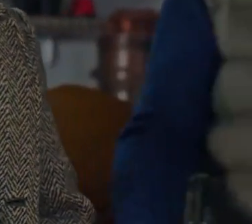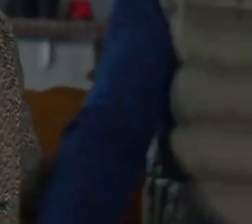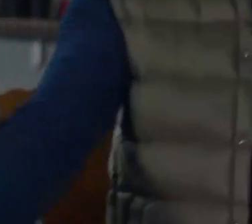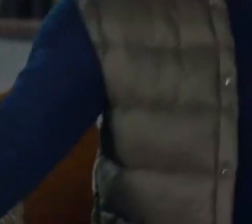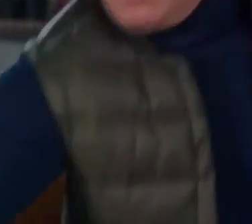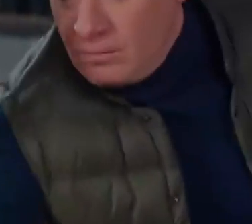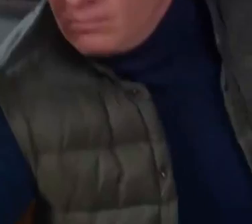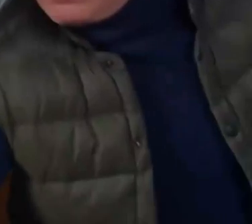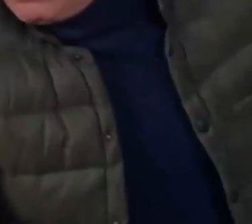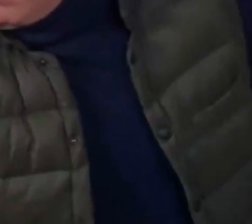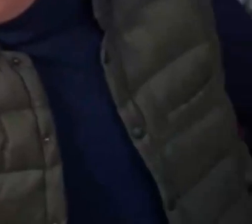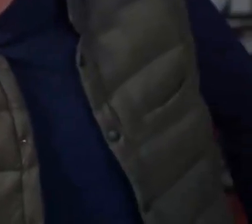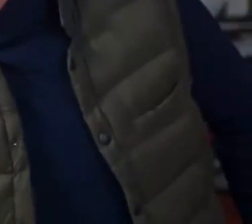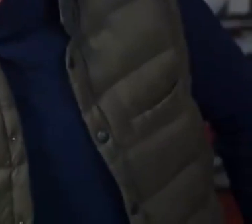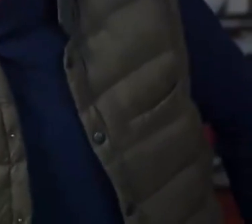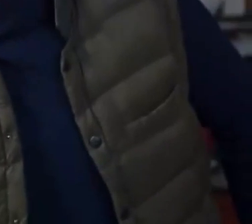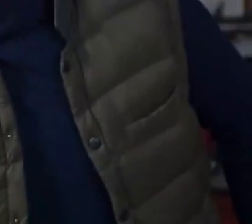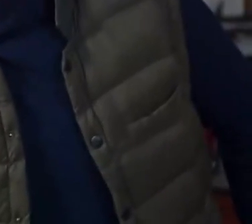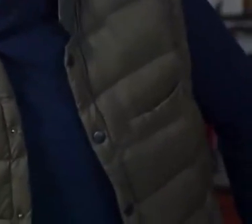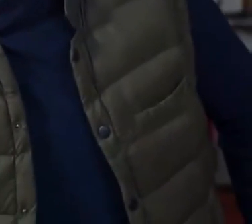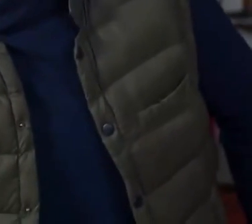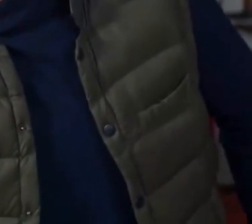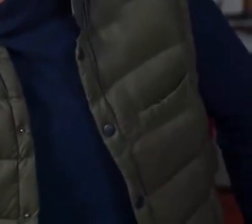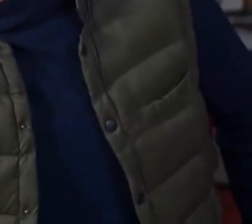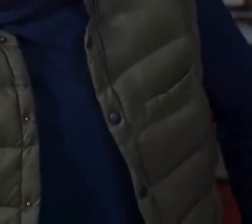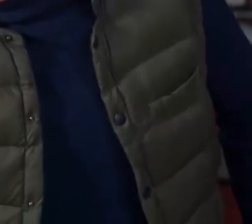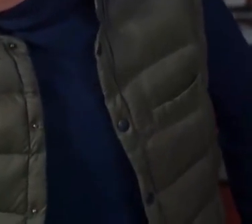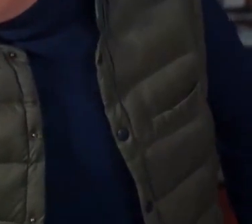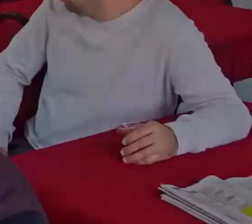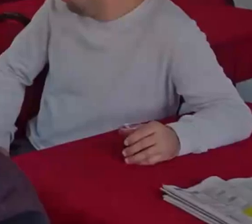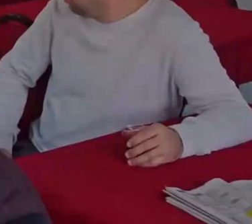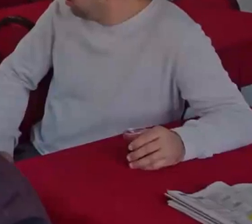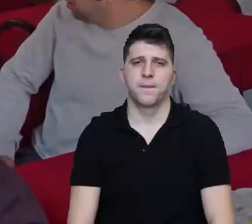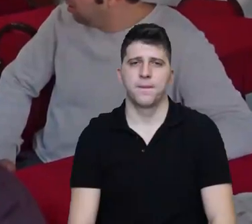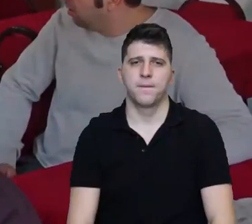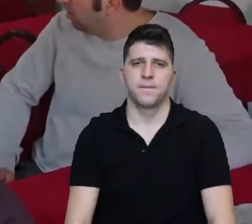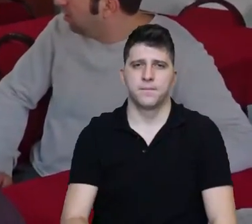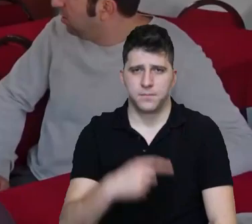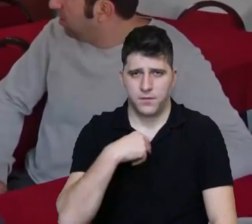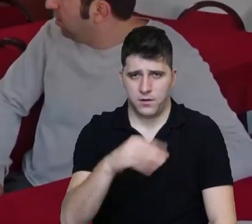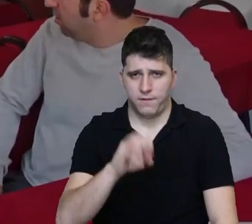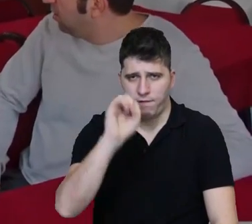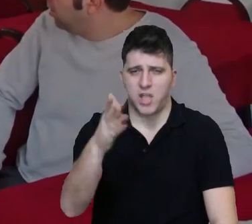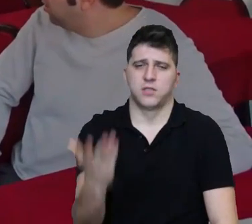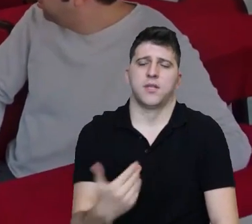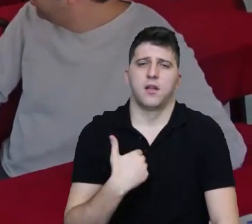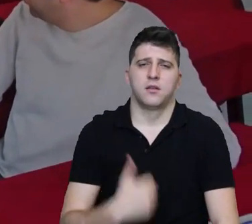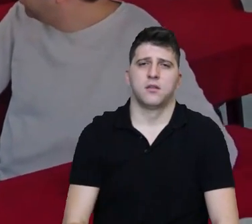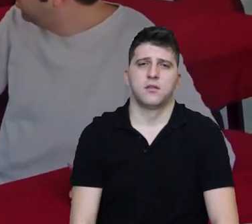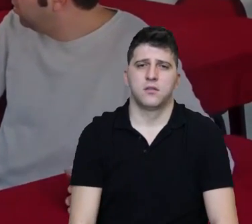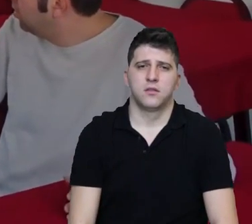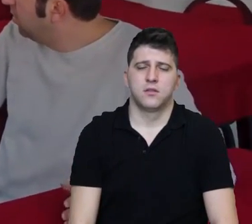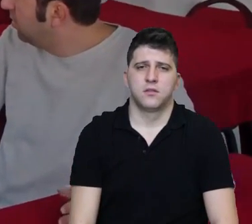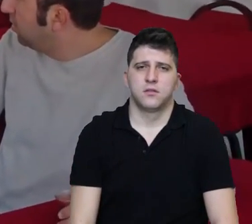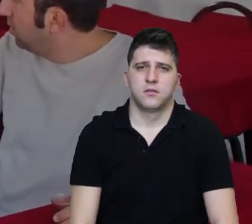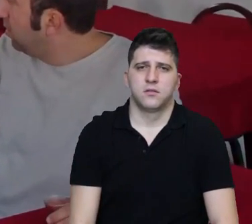elini koydu. Yaşar'a kötü kötü bakarak aldı. Sana verecektim zaten. Helmut